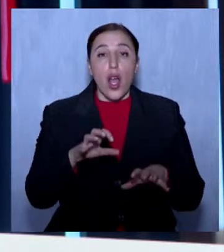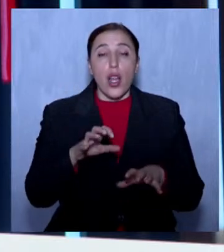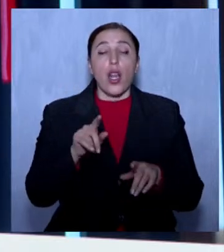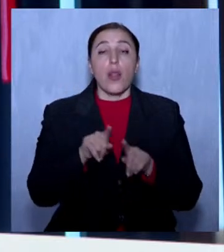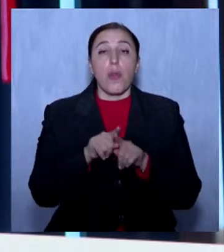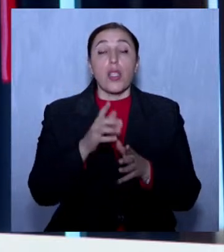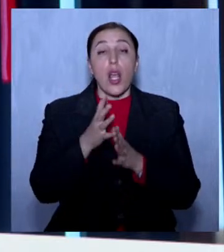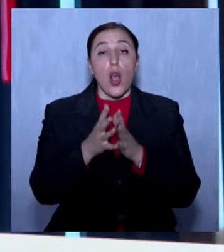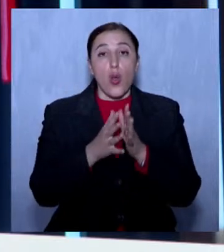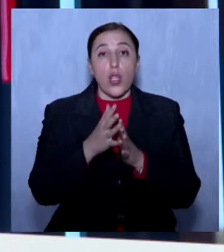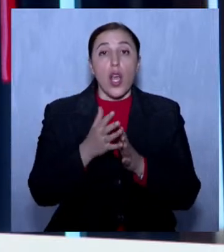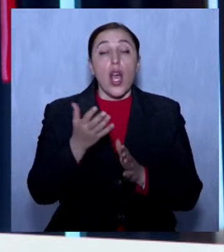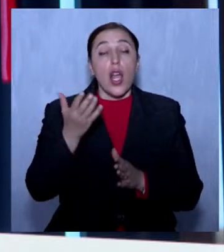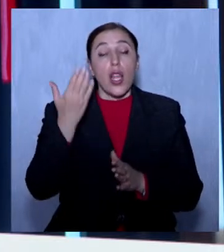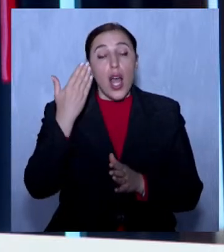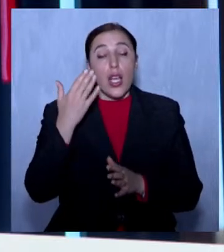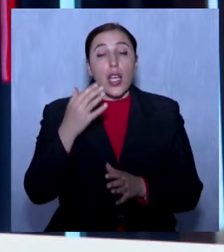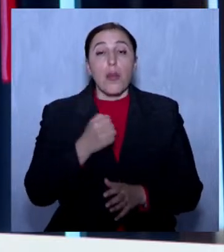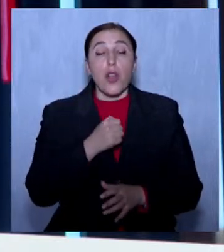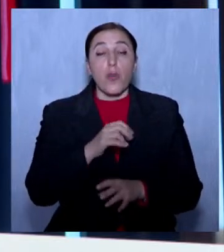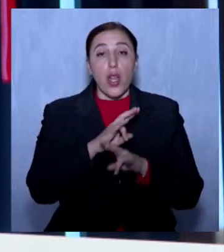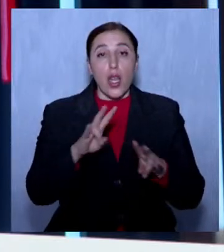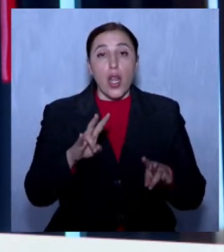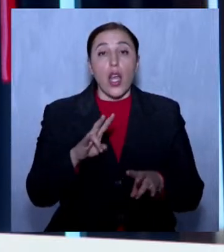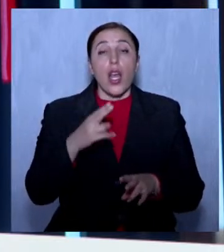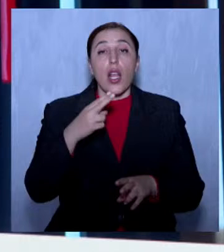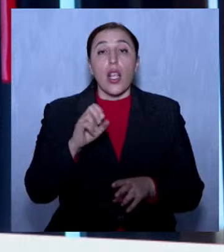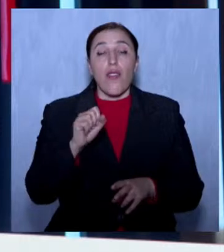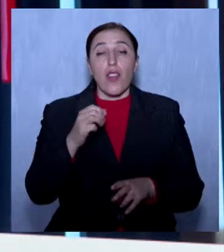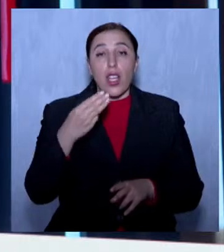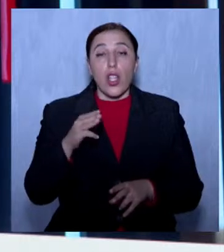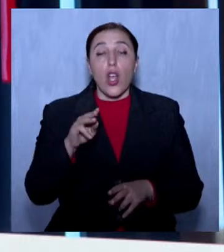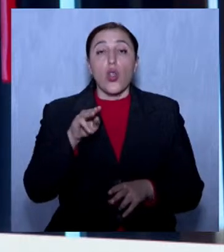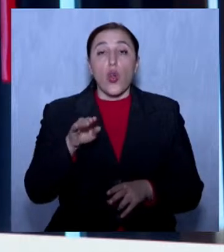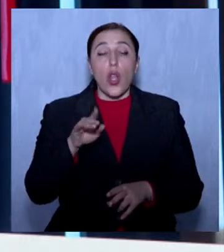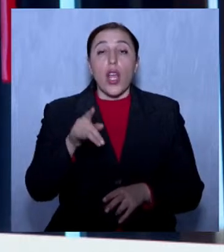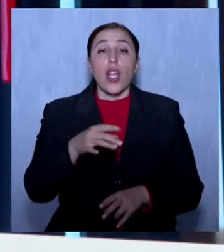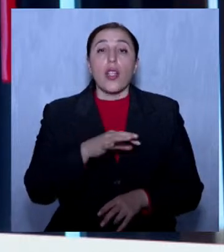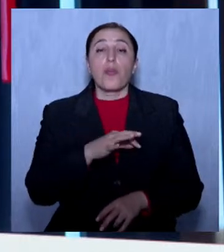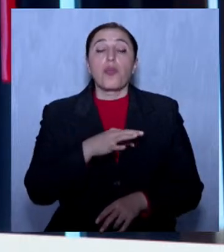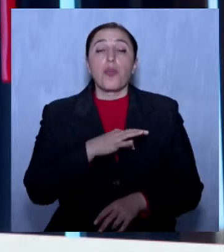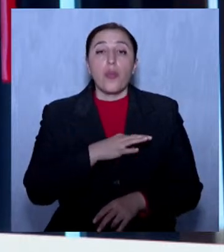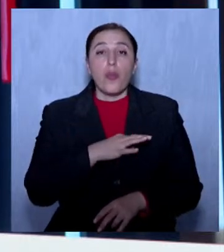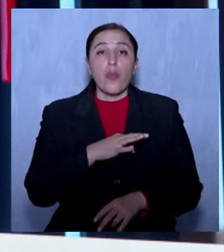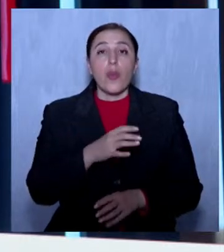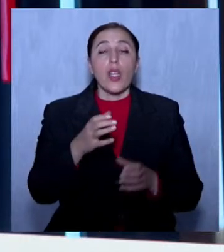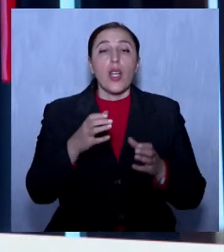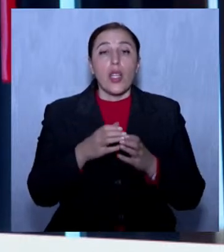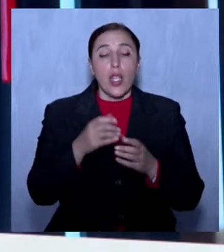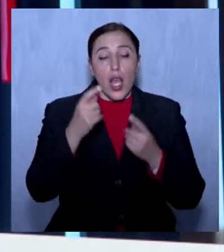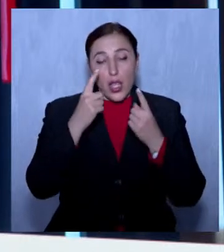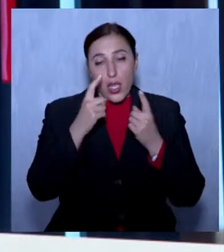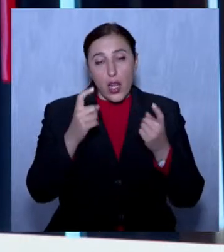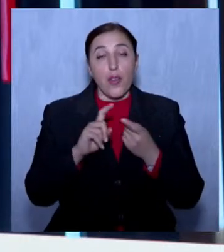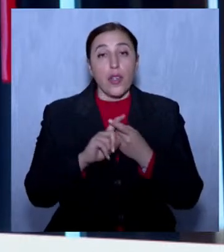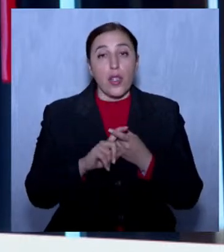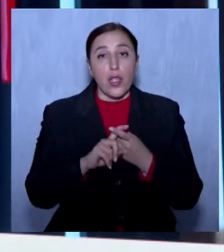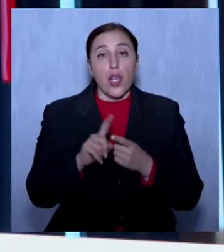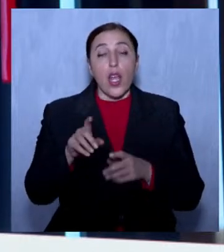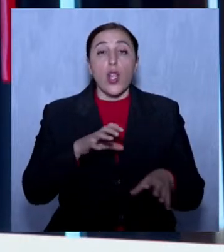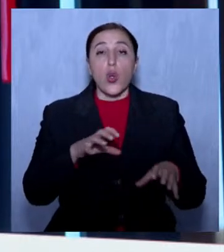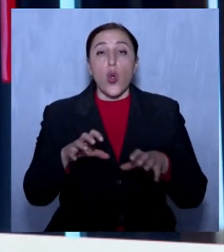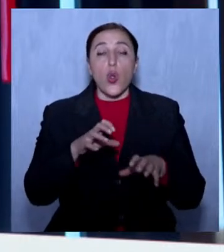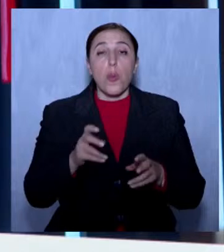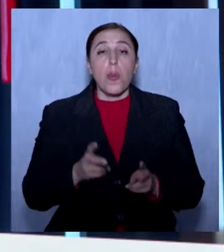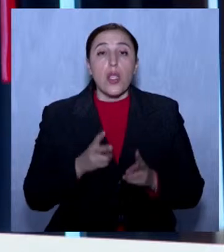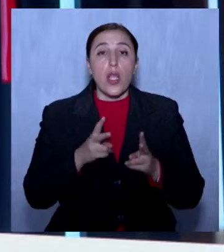անդրադառնալով պաշտպանության նախին նախարար այժմ կալանքի տակ գտնվող Դավիթ Տոնյանի փաստաբանական խմբի երեկվա հայտարարությանը։ Կոռուպցիոն